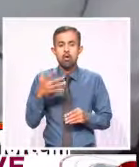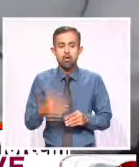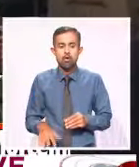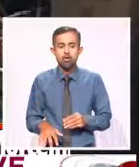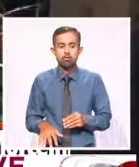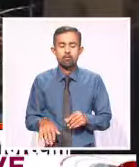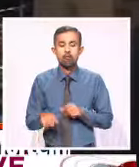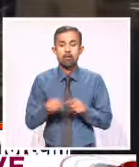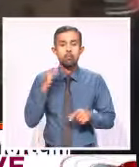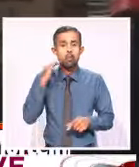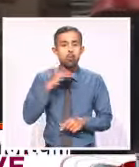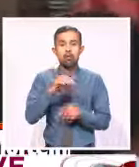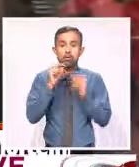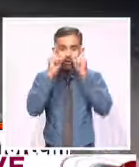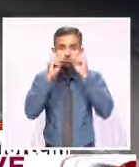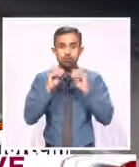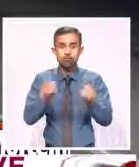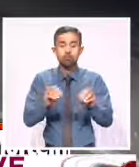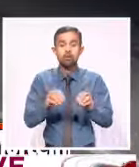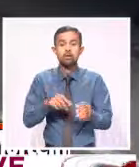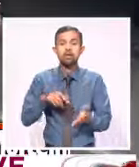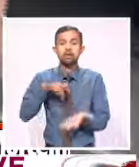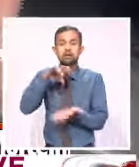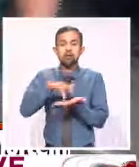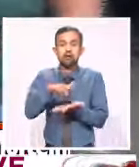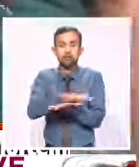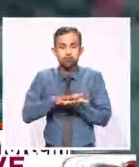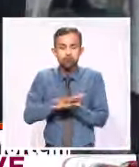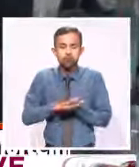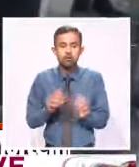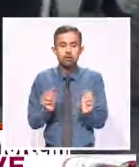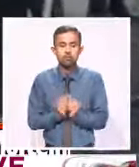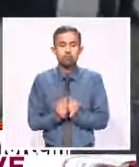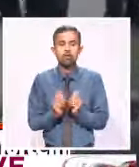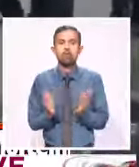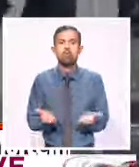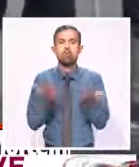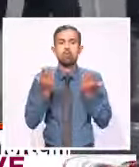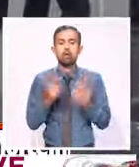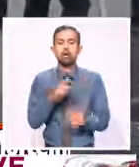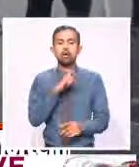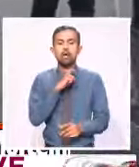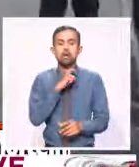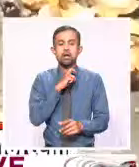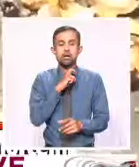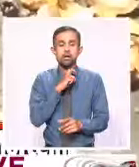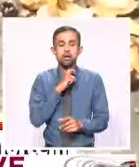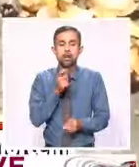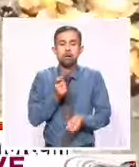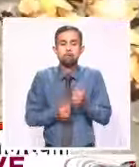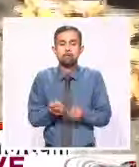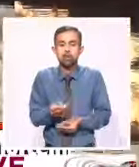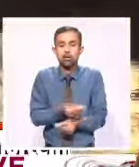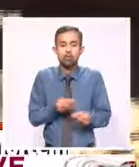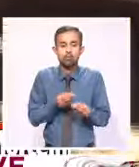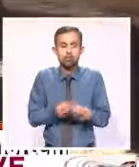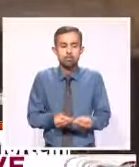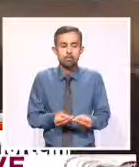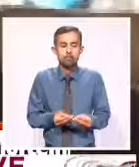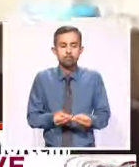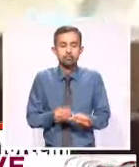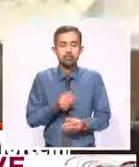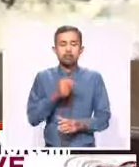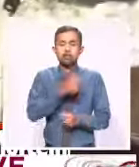සමගම ප්‍රජාව දැනුවත් කරමින් කෑගල්ල නගරය පිරිසිදු කිරීමේ කටයුතු ආරම්භුනේ කෑගල්ල මධ්‍ය වෙළඳ සංකීර්ණයේ අසලින්. ඒ